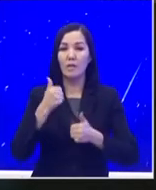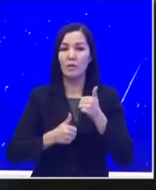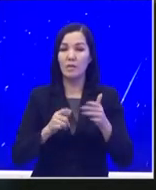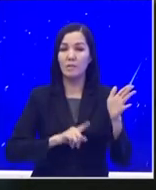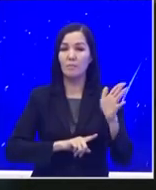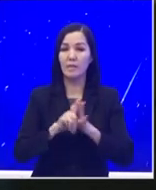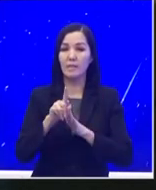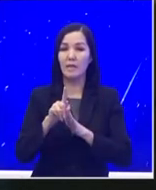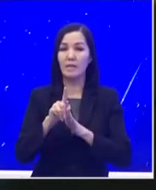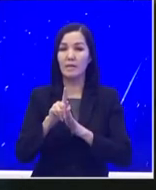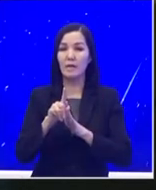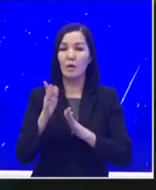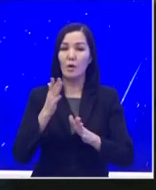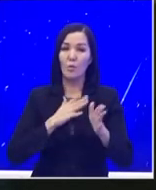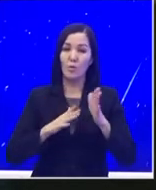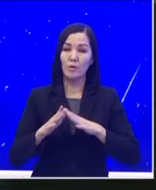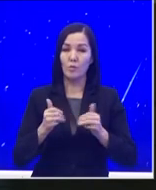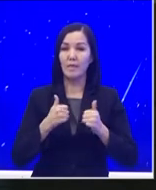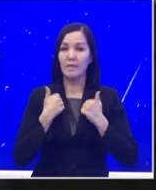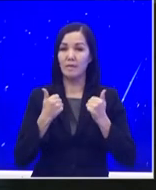басталады. Жанкүйерлерімізді қуантуға тырысам.